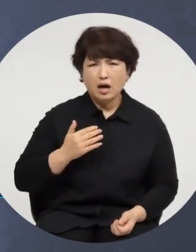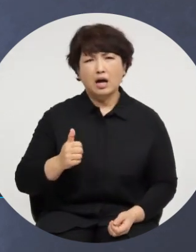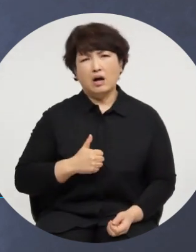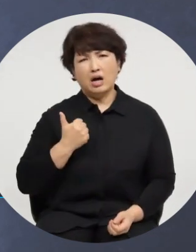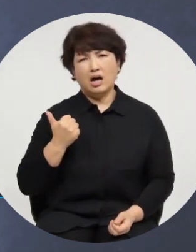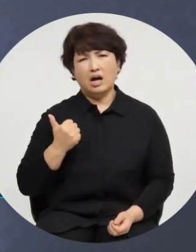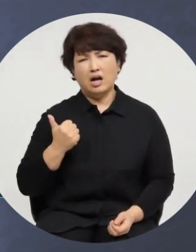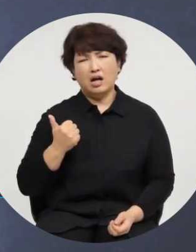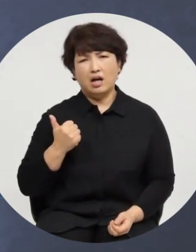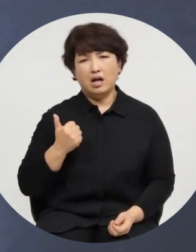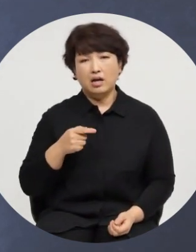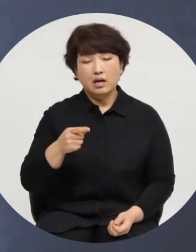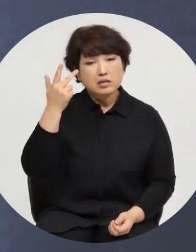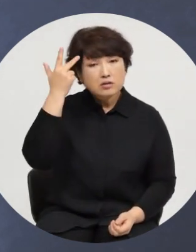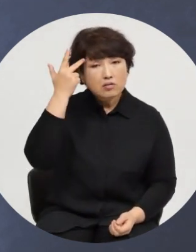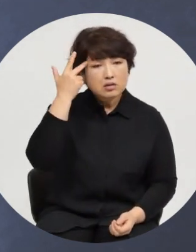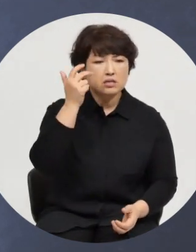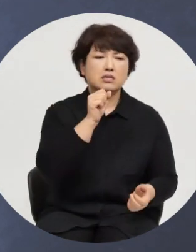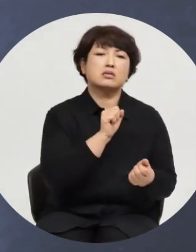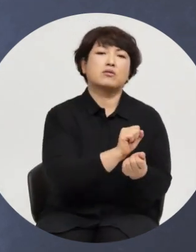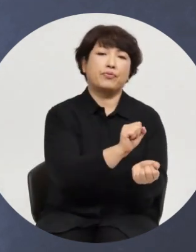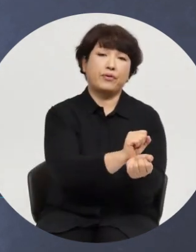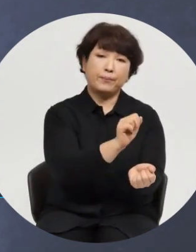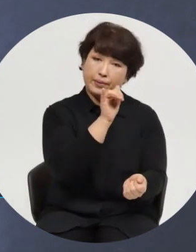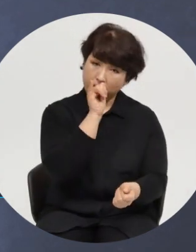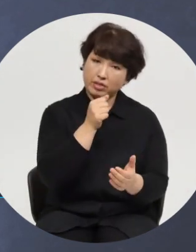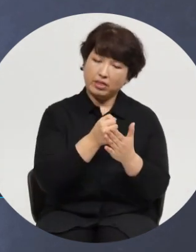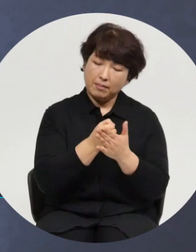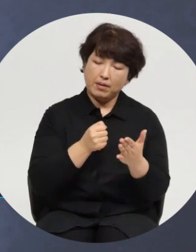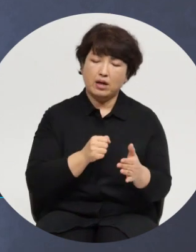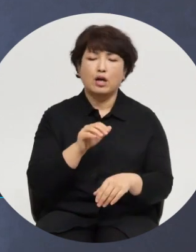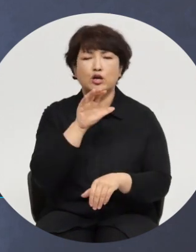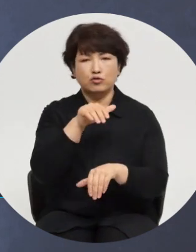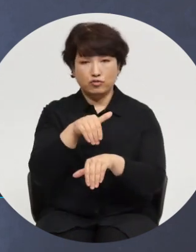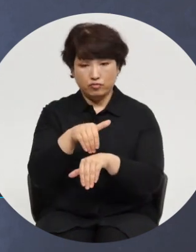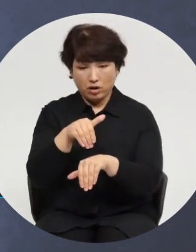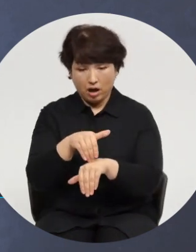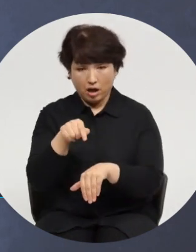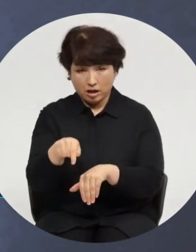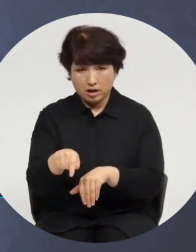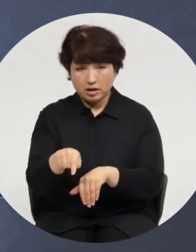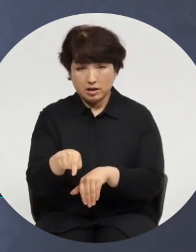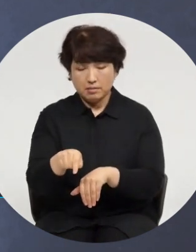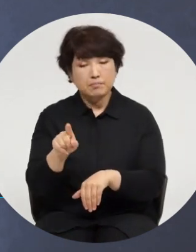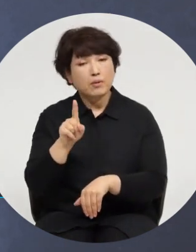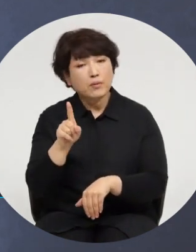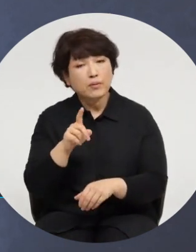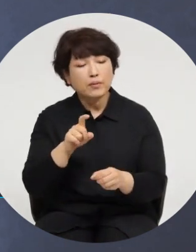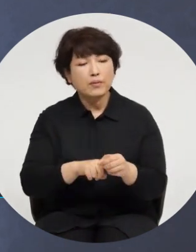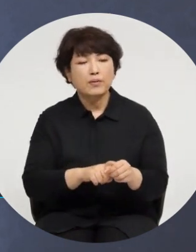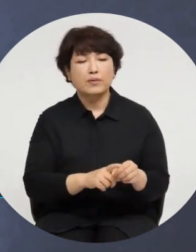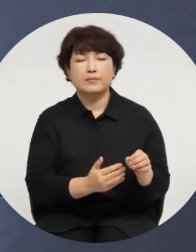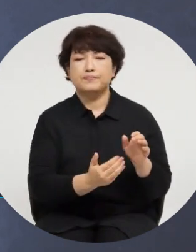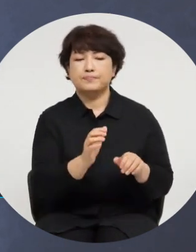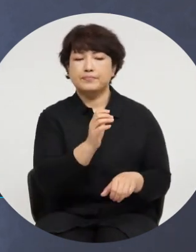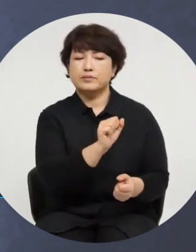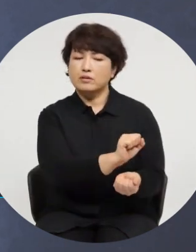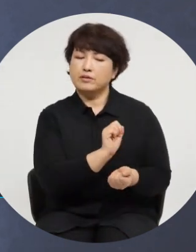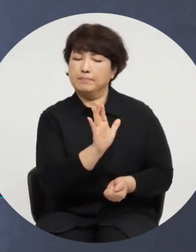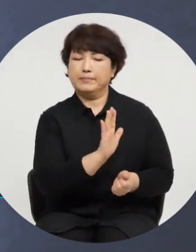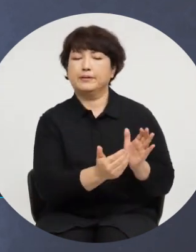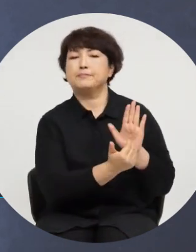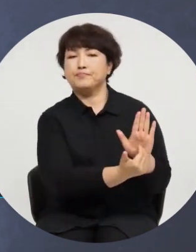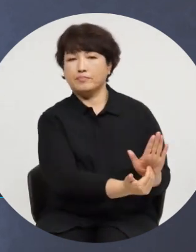화가 나고 이거 뭐에요 정신적으로 2 이게 전염이 되는 거예요 그래서 수행이란 것이 전염을 차단하는